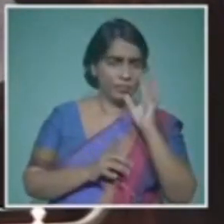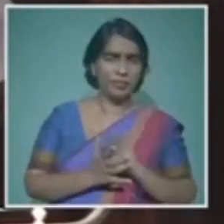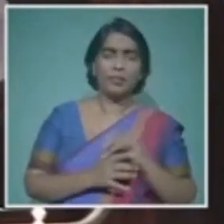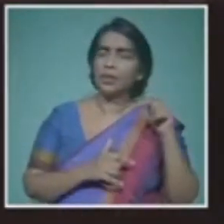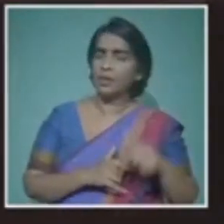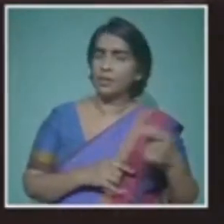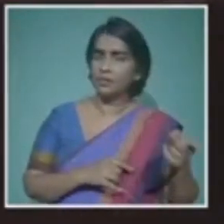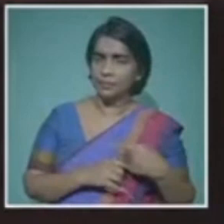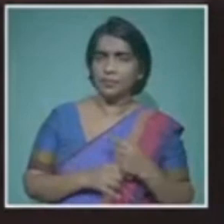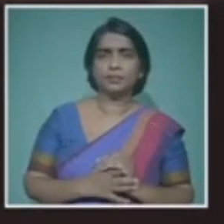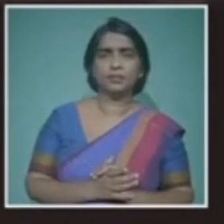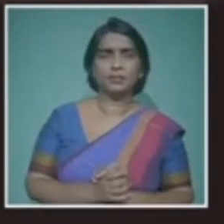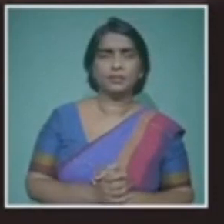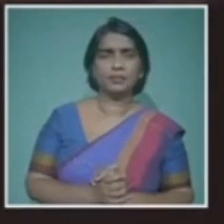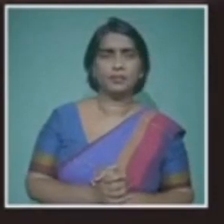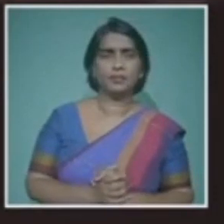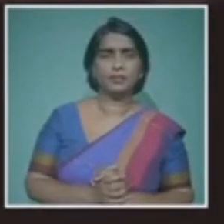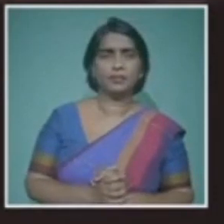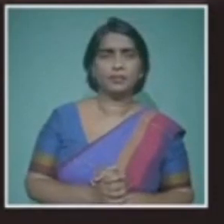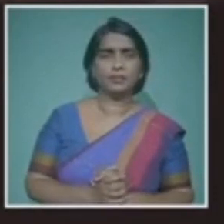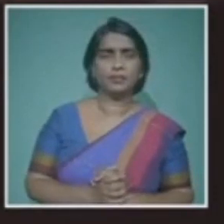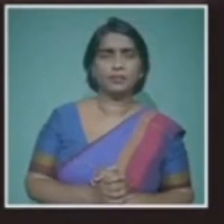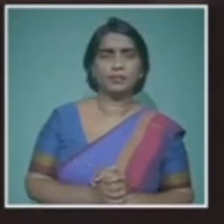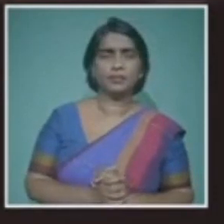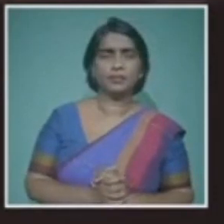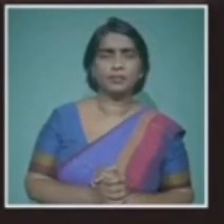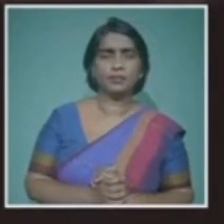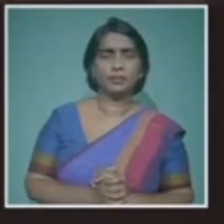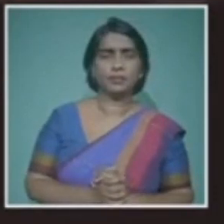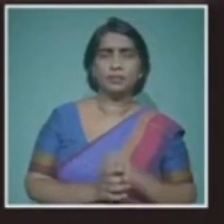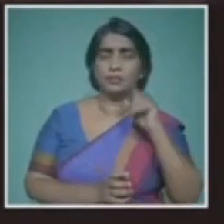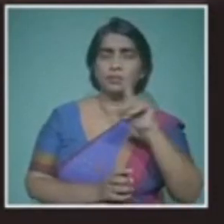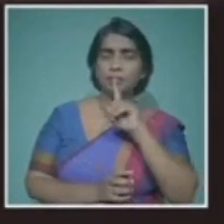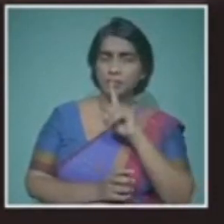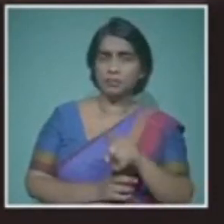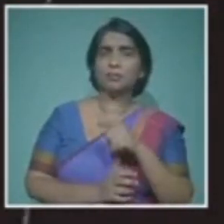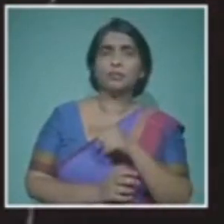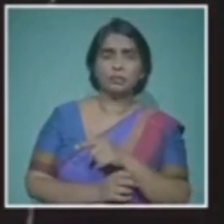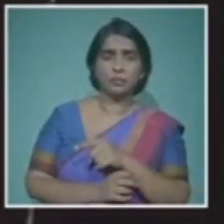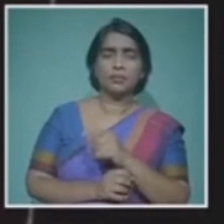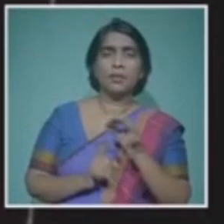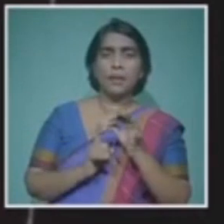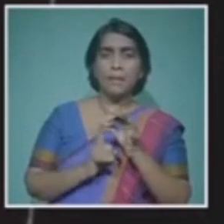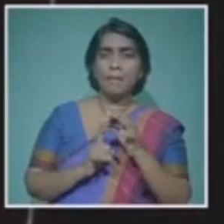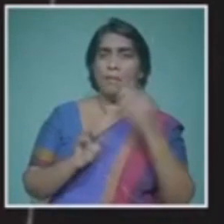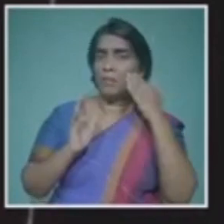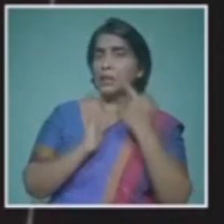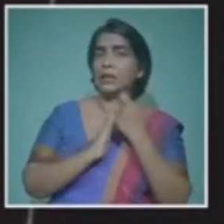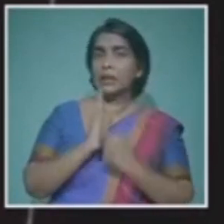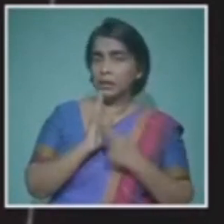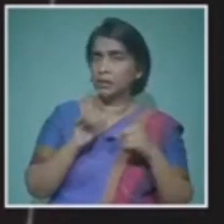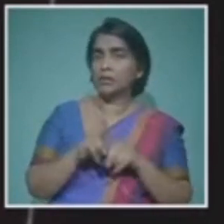Honorable Mahindananda, what is the point of order? Madavivara. ඔබතුමා කියන විදිහට එතුමා පෙළගන්නේද පුද්ගලිකට මේ පන් මේකට අනුව රෙගුලාසි වලට